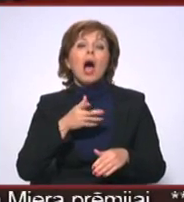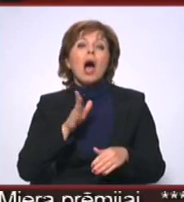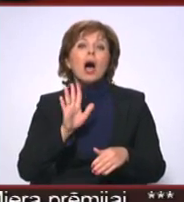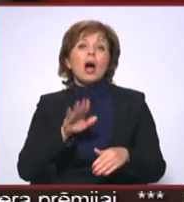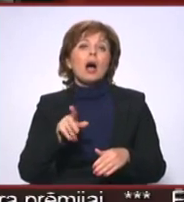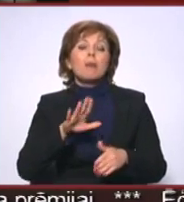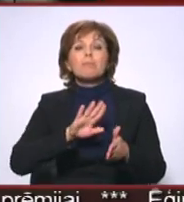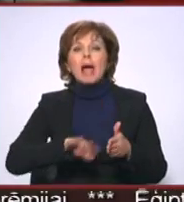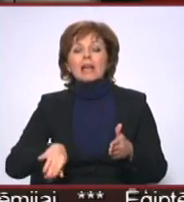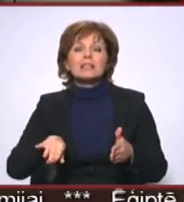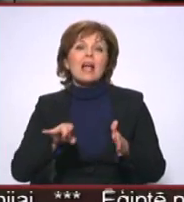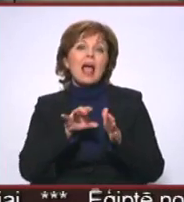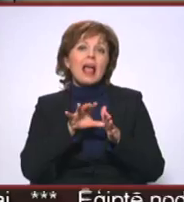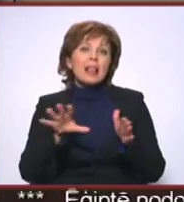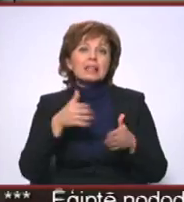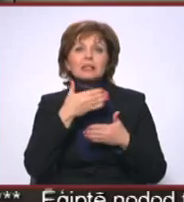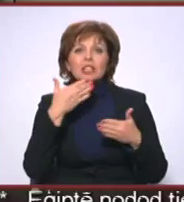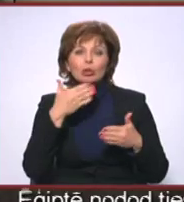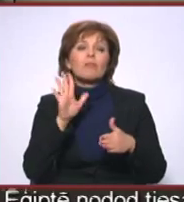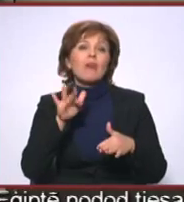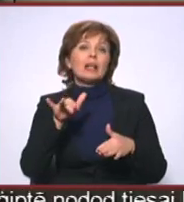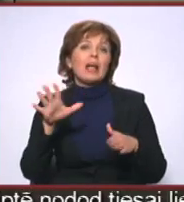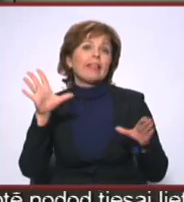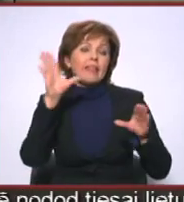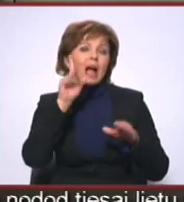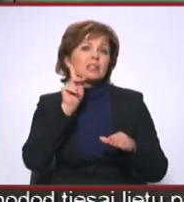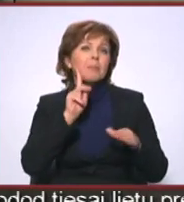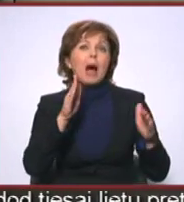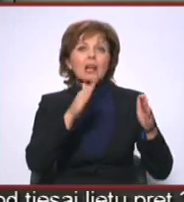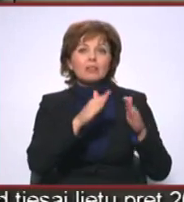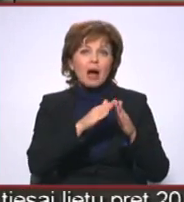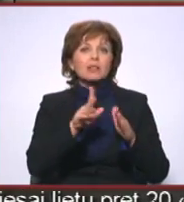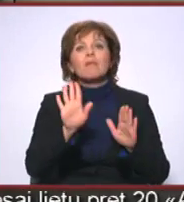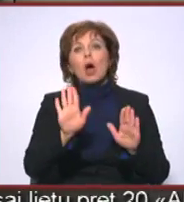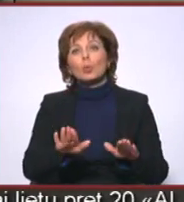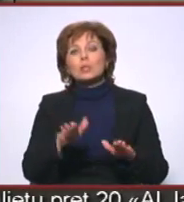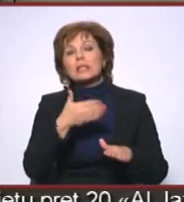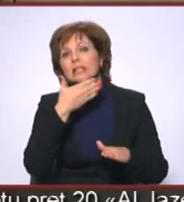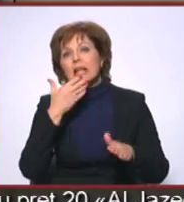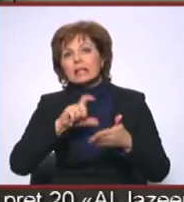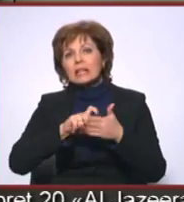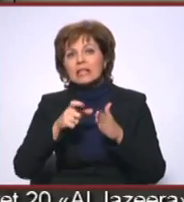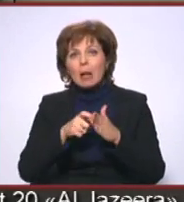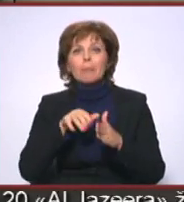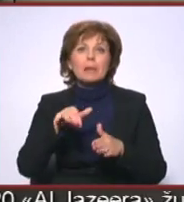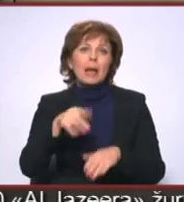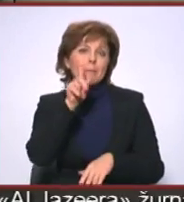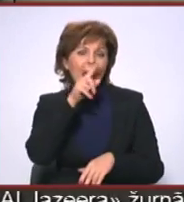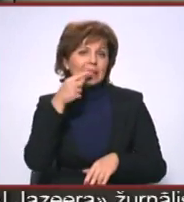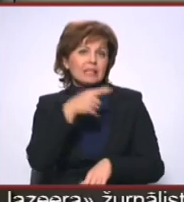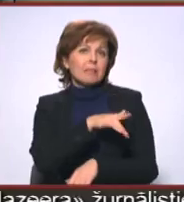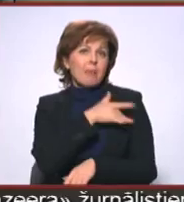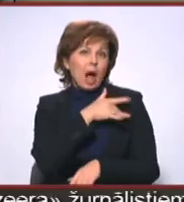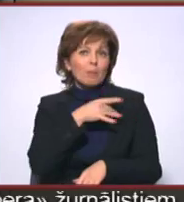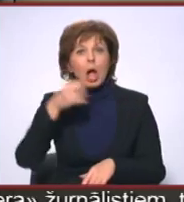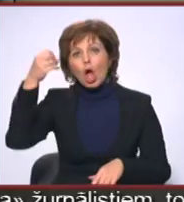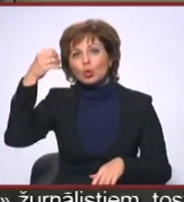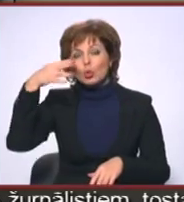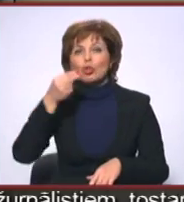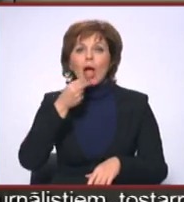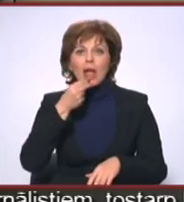nakts patvērsmi. Lai gan tur bez maksas var uzturēties siltās telpās, pieejami medicīnas pakalpojumi, duša un ēdiens, tomēr ir cilvēki, kur no